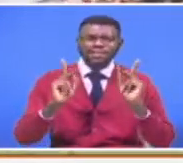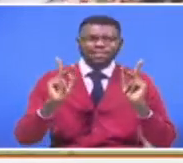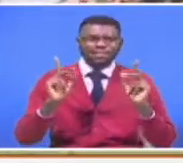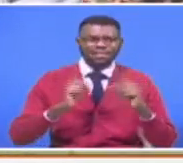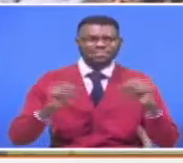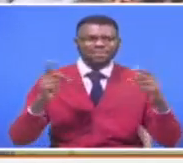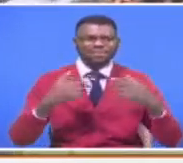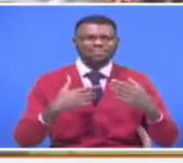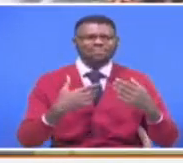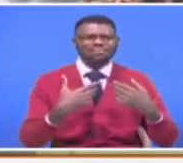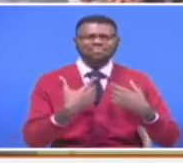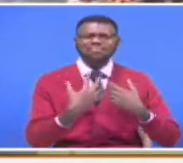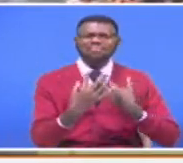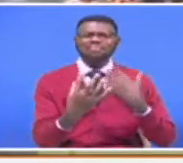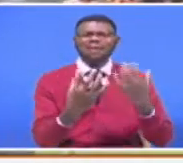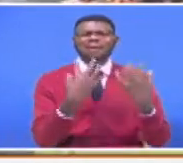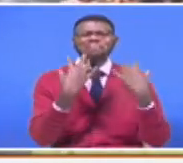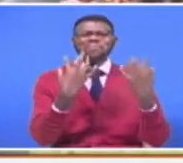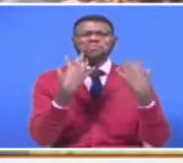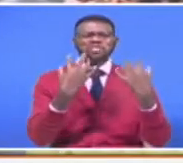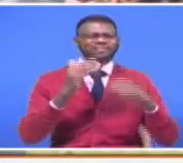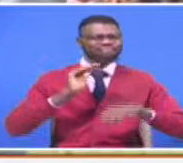lakini matusi tuache.